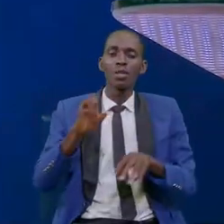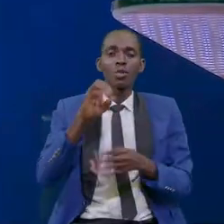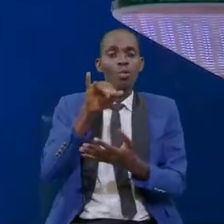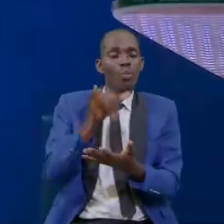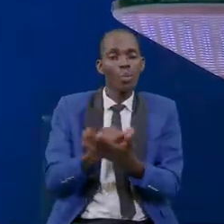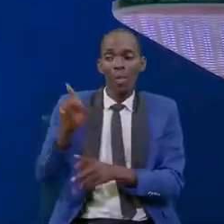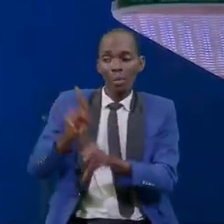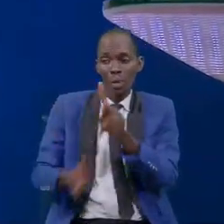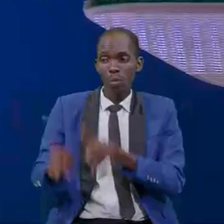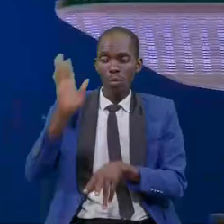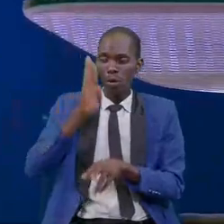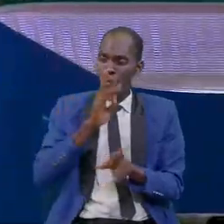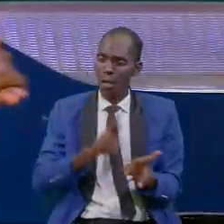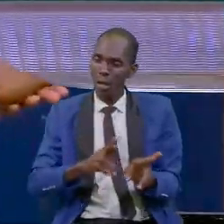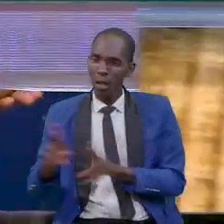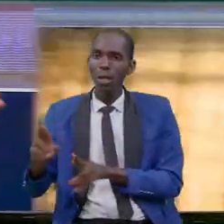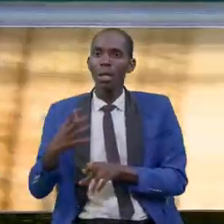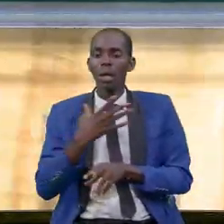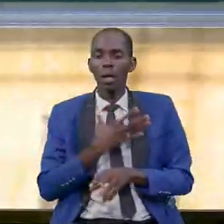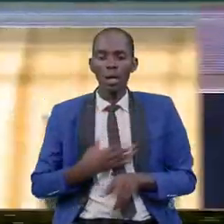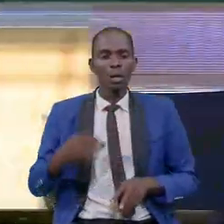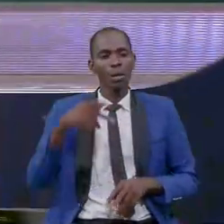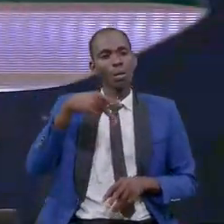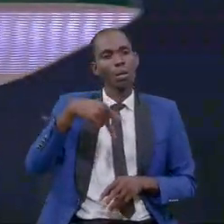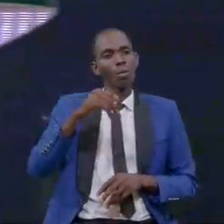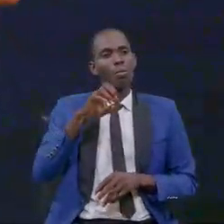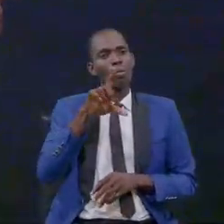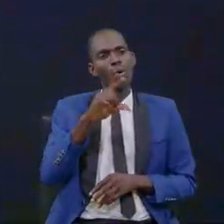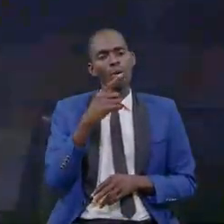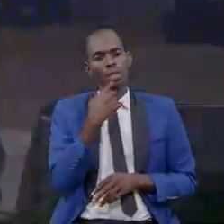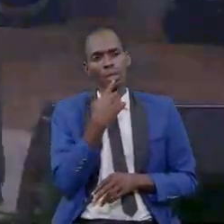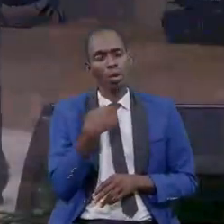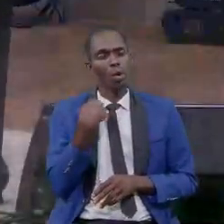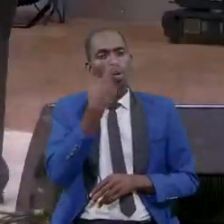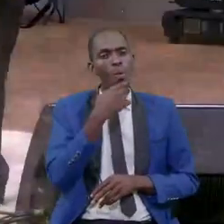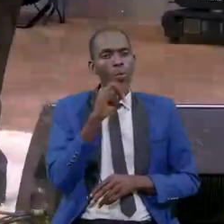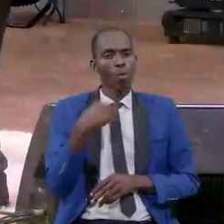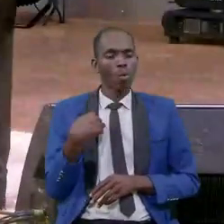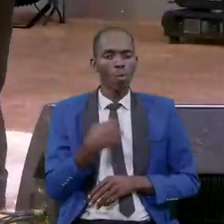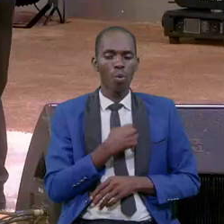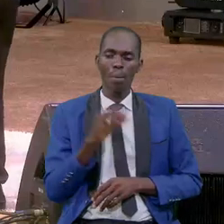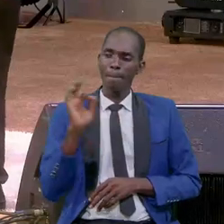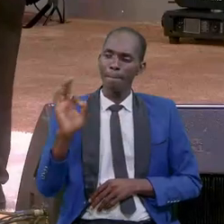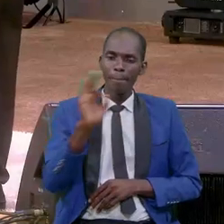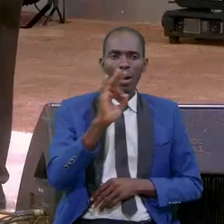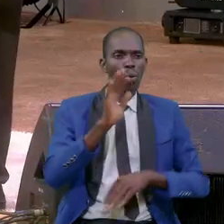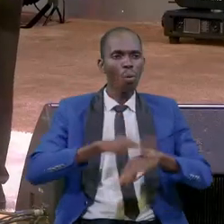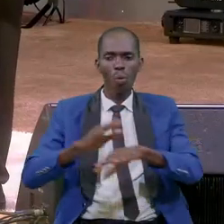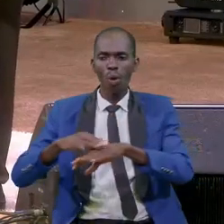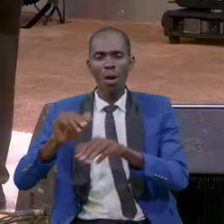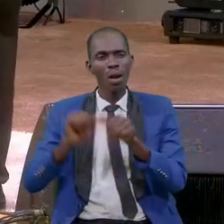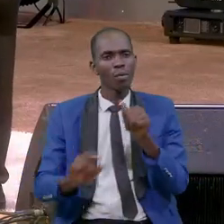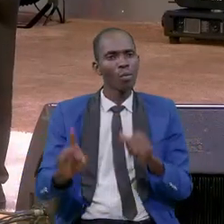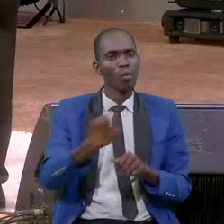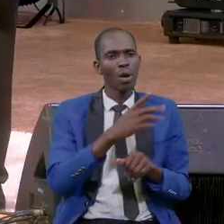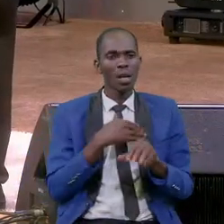valeur pour que les gens soient prêts et qu'ils viennent au Seigneur. Paul a dit que c'est lui que nous